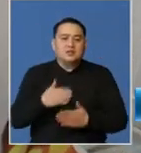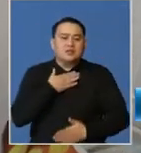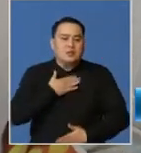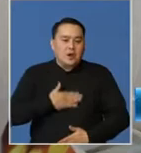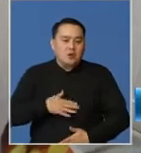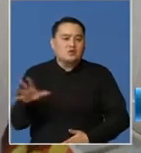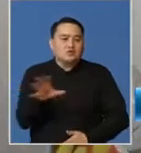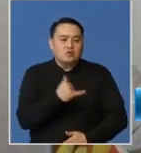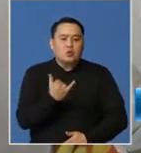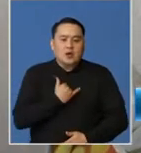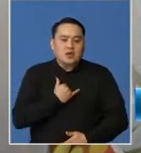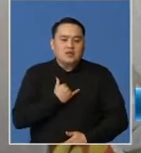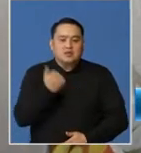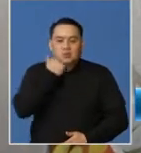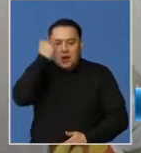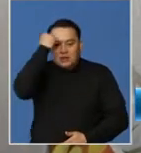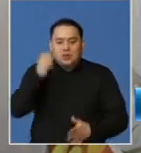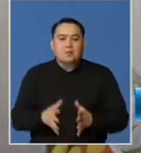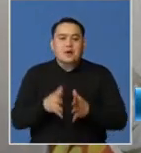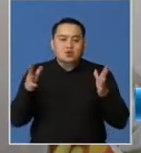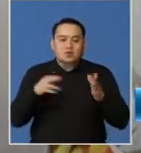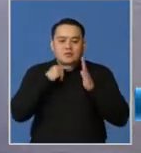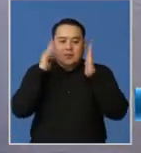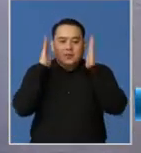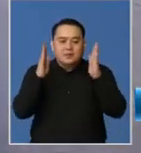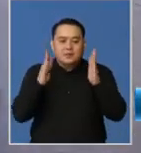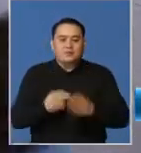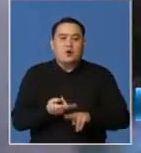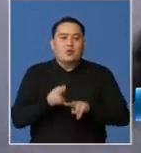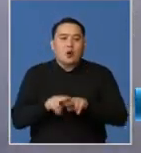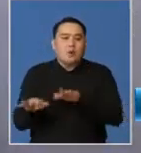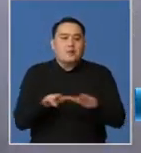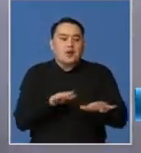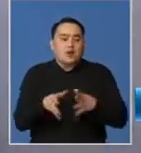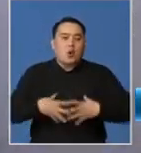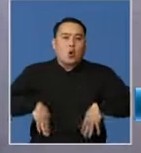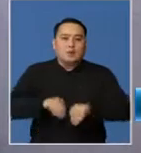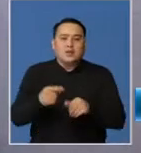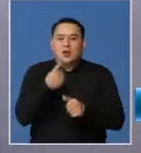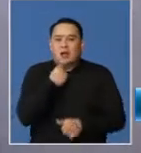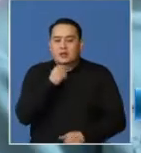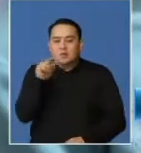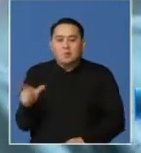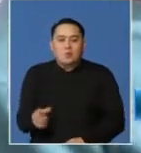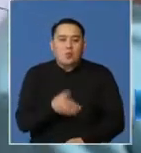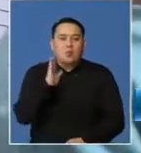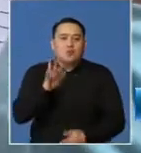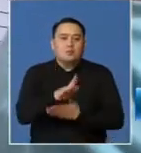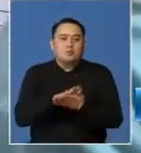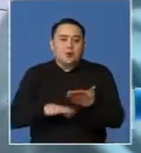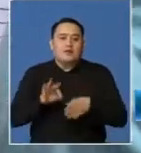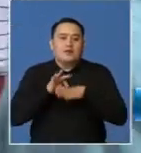спокойно было у нас. Спасибо вам за внимание. Подобные мероприятия общество Красного полумесяца будет